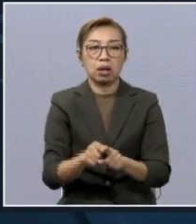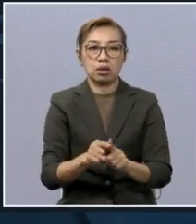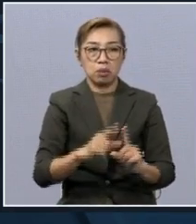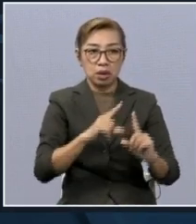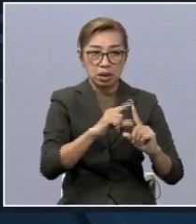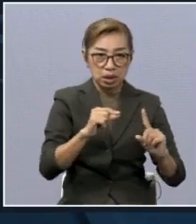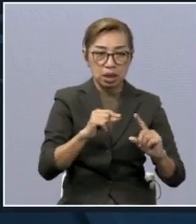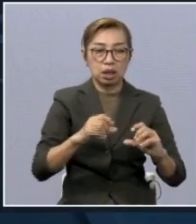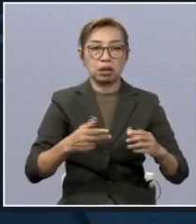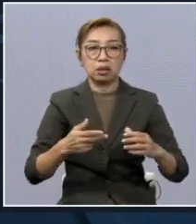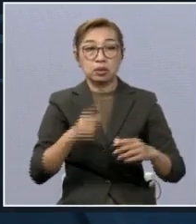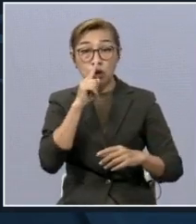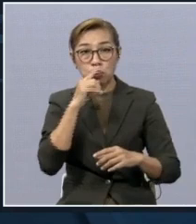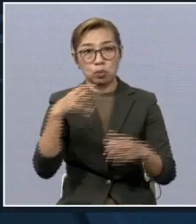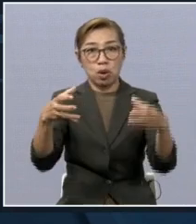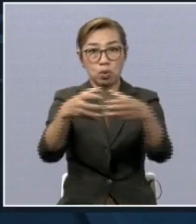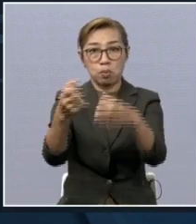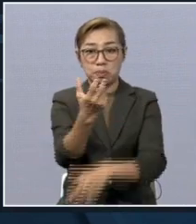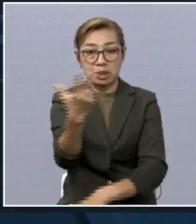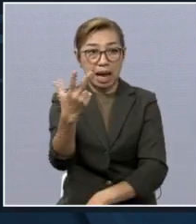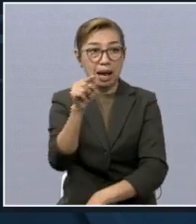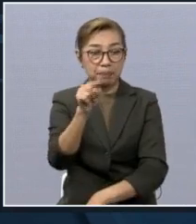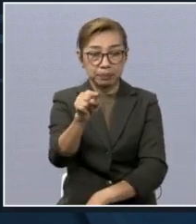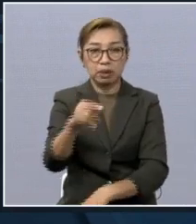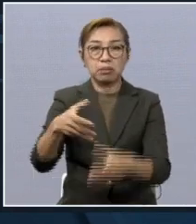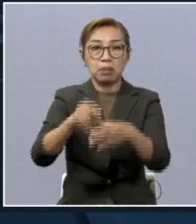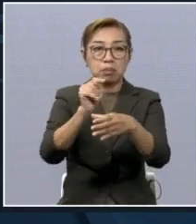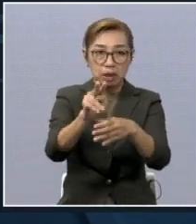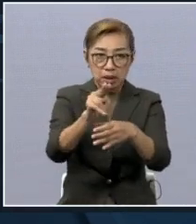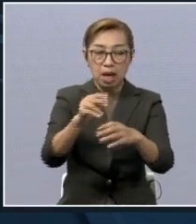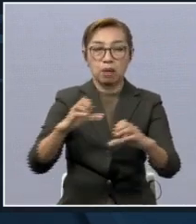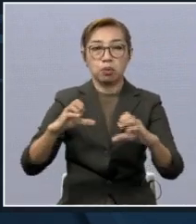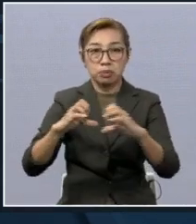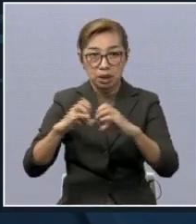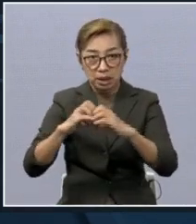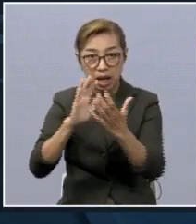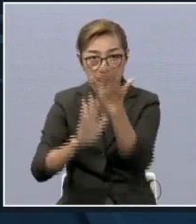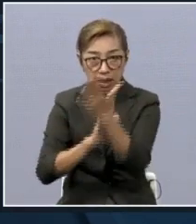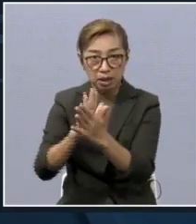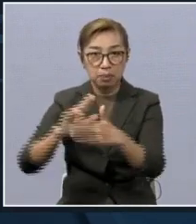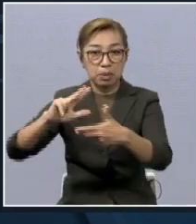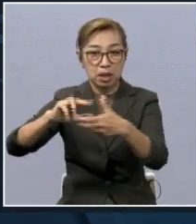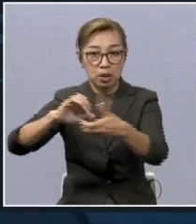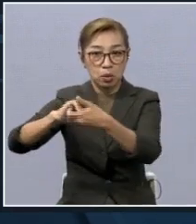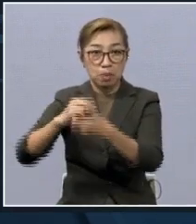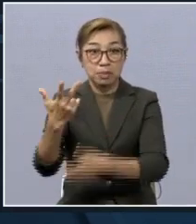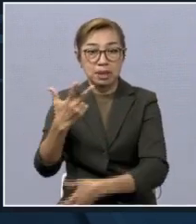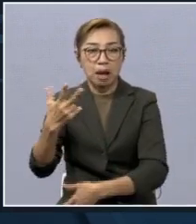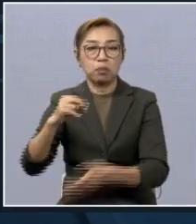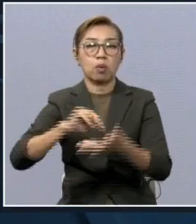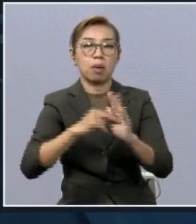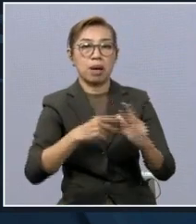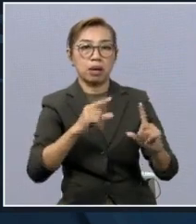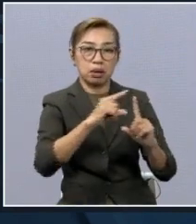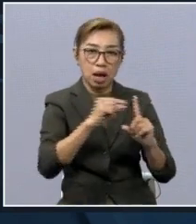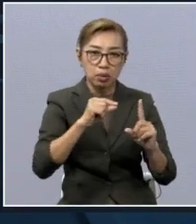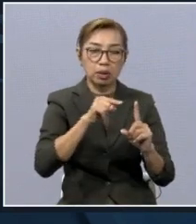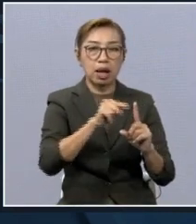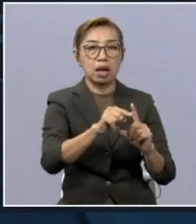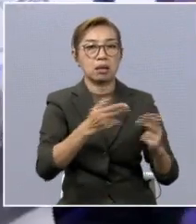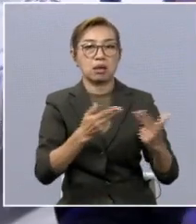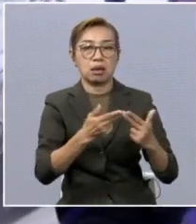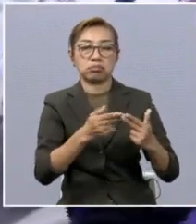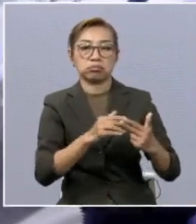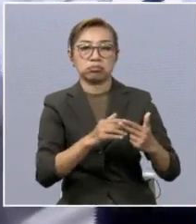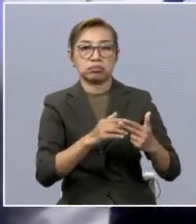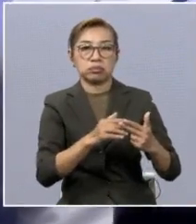เป็นฝ่ายค้านแต่เป็นฝ่ายค้านที่ไม่ได้จับมือกันเพราะว่าต่างคนต่างเดินนะฮะแล้วโอ้โหจุดยืนแทบจะขั้วตรงข้ามกันค